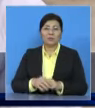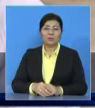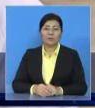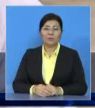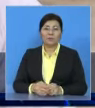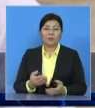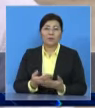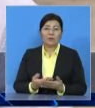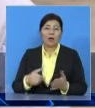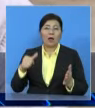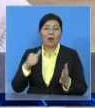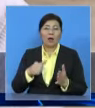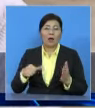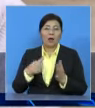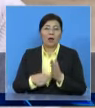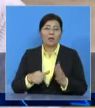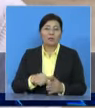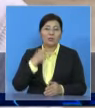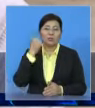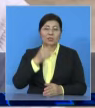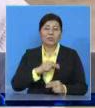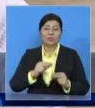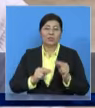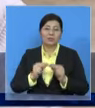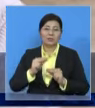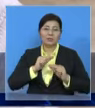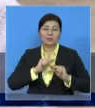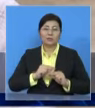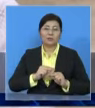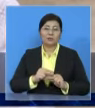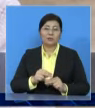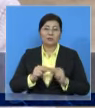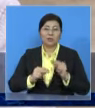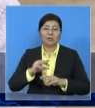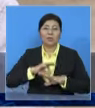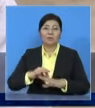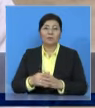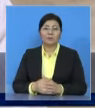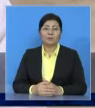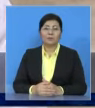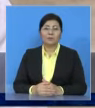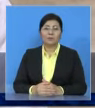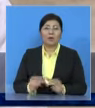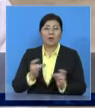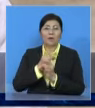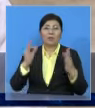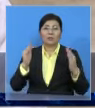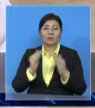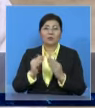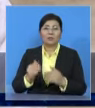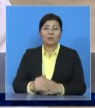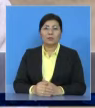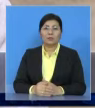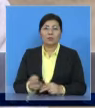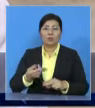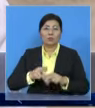баяғы 60-шы жылдары салынған, соған күрделі жұмыс өткізді былтыр. Мына мәдениет үйімізге міне